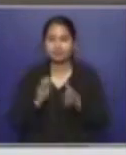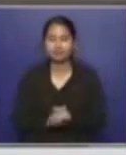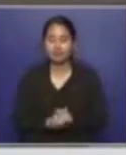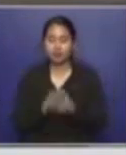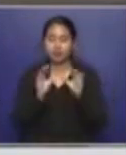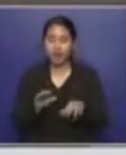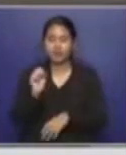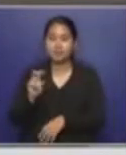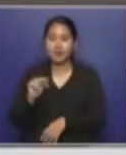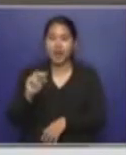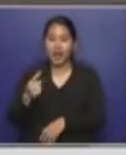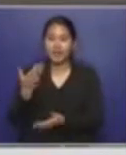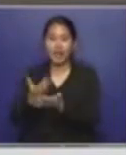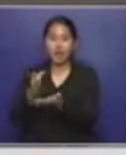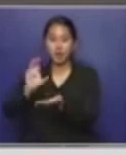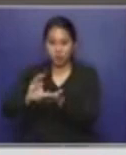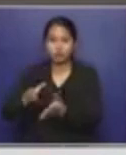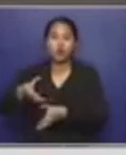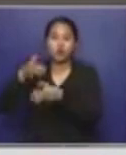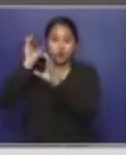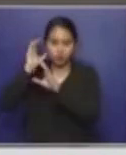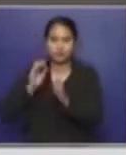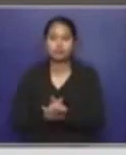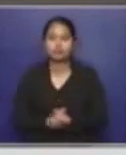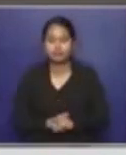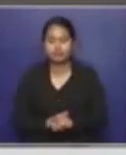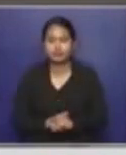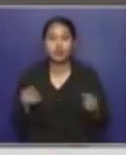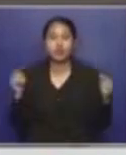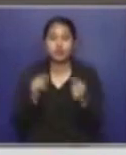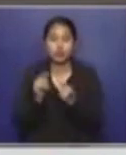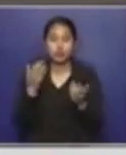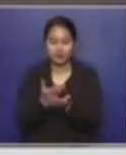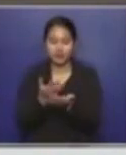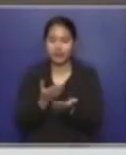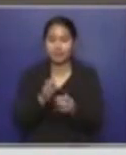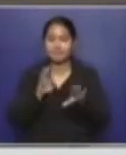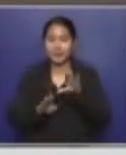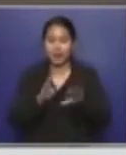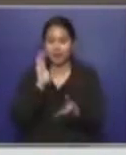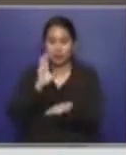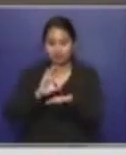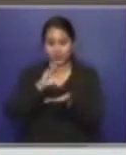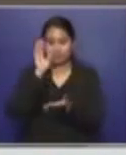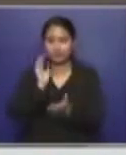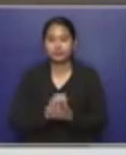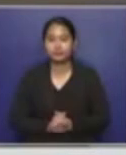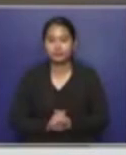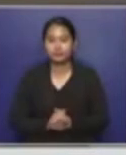มาณทบทวนในส่วนของการตั้งงบประมาณตรงนี้